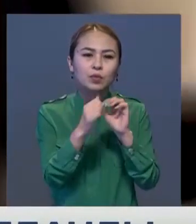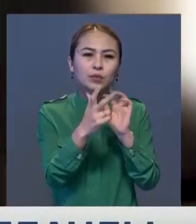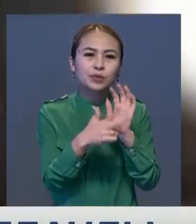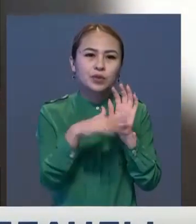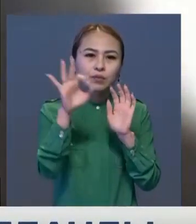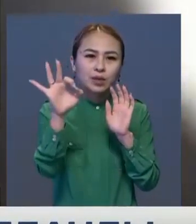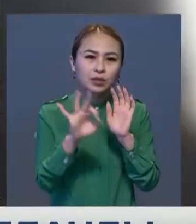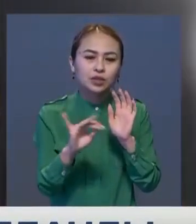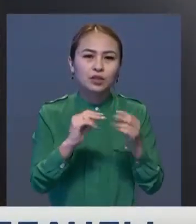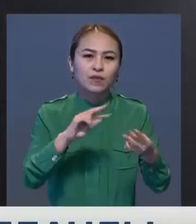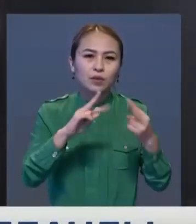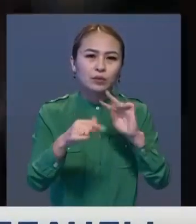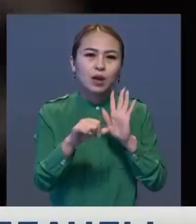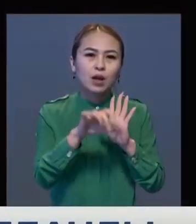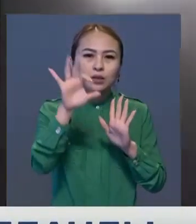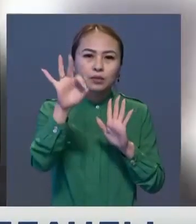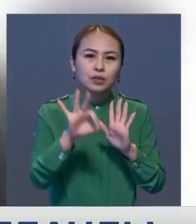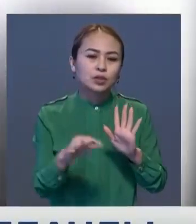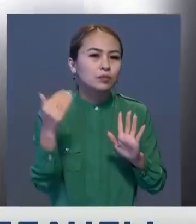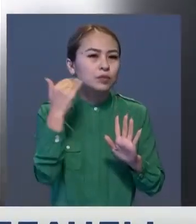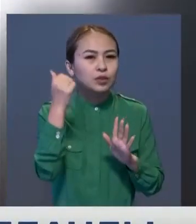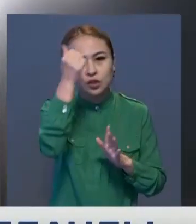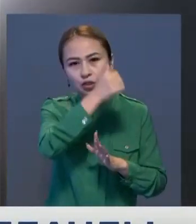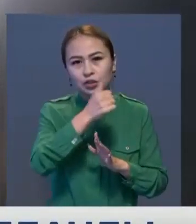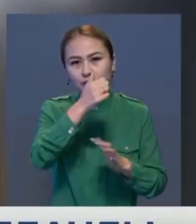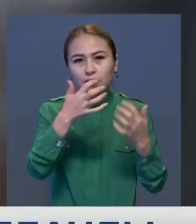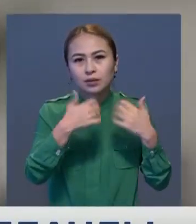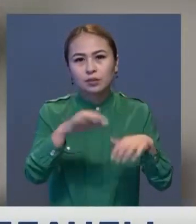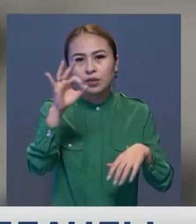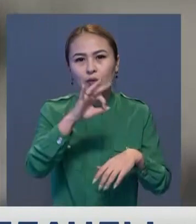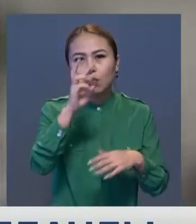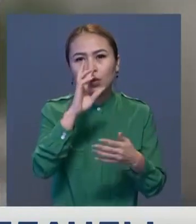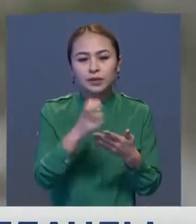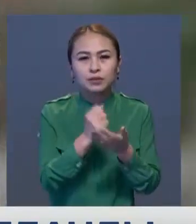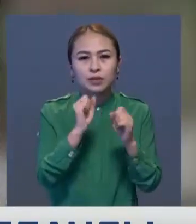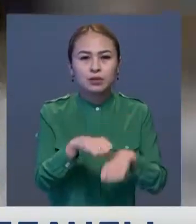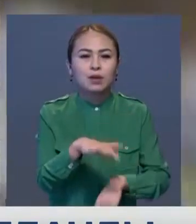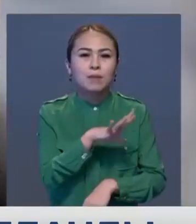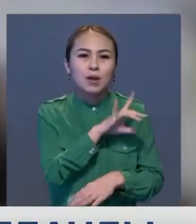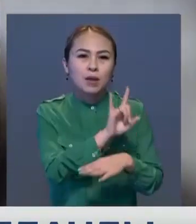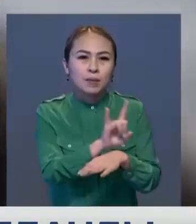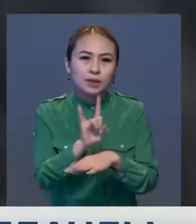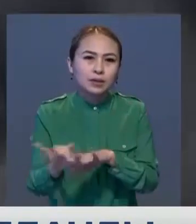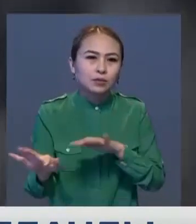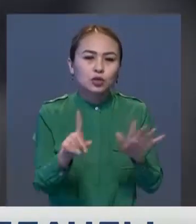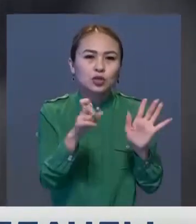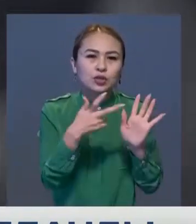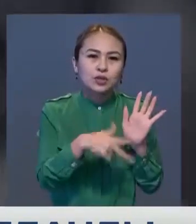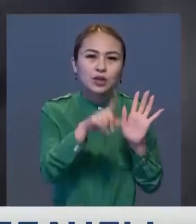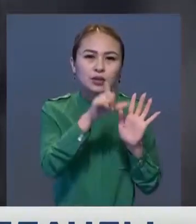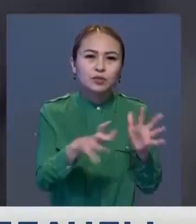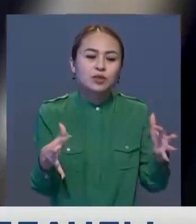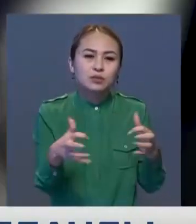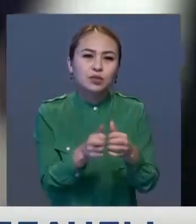теңгемен 18% және валютамен 6% мөлшерінде жыл сайынғы табыс табуға болады деп сендірген. Олардың әрекетінен